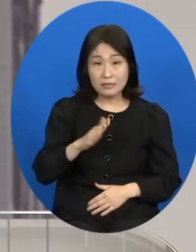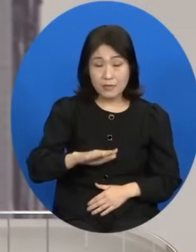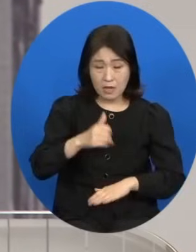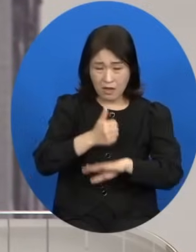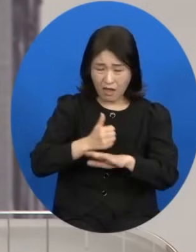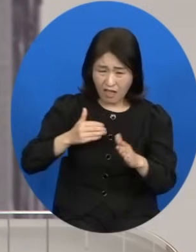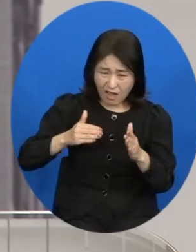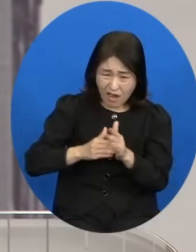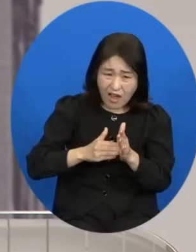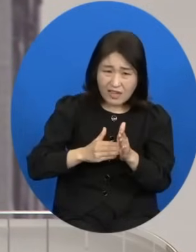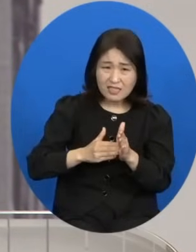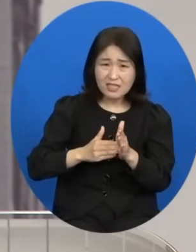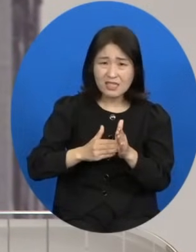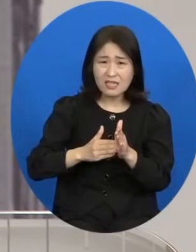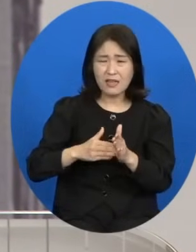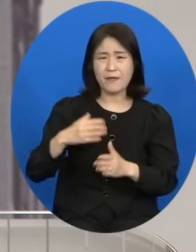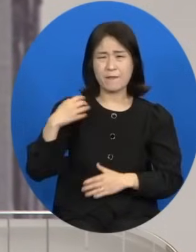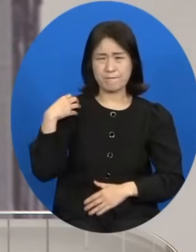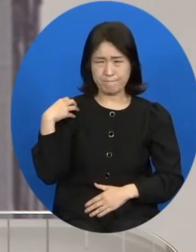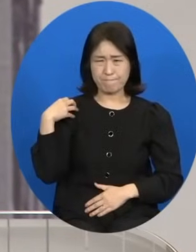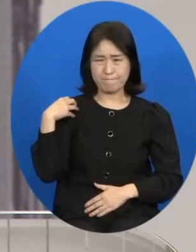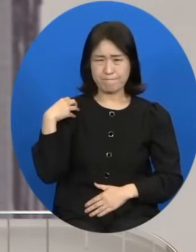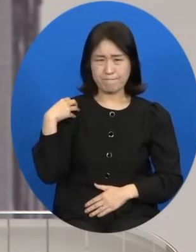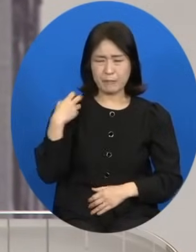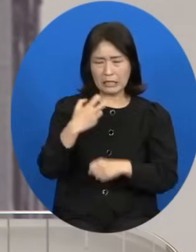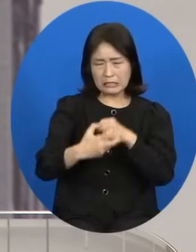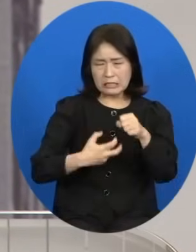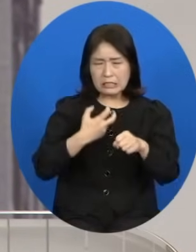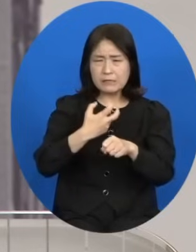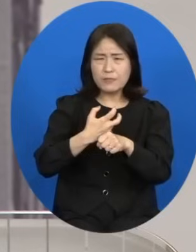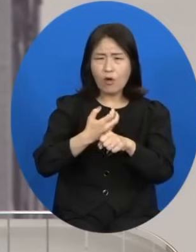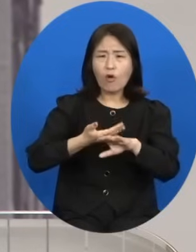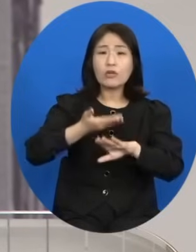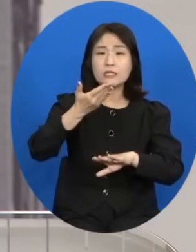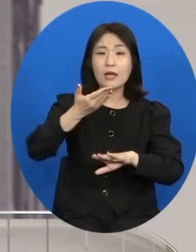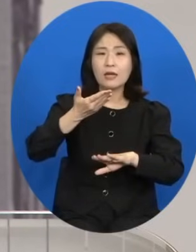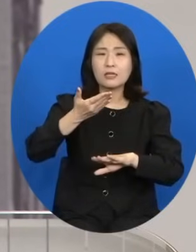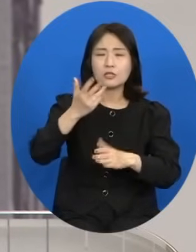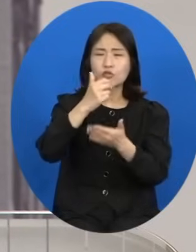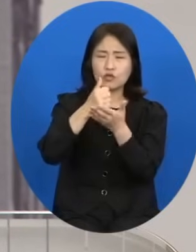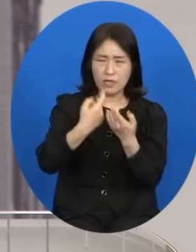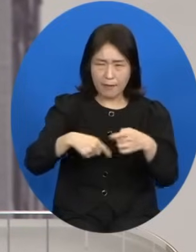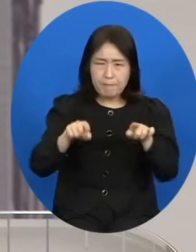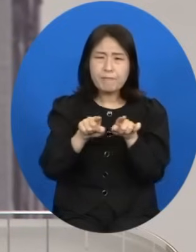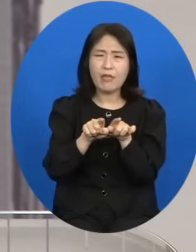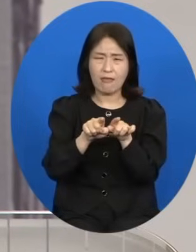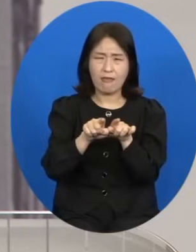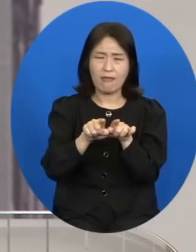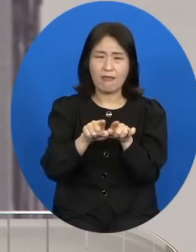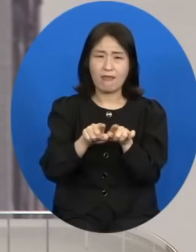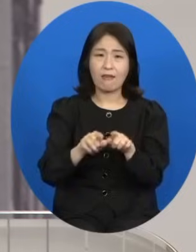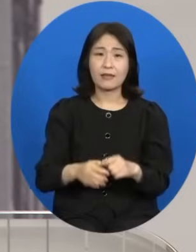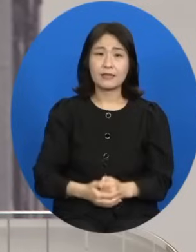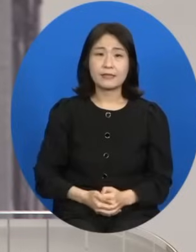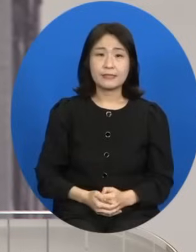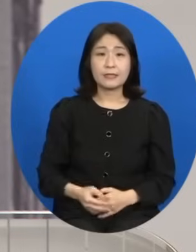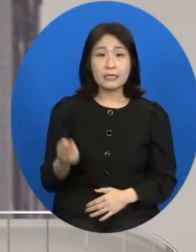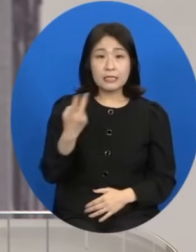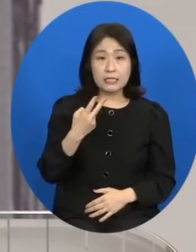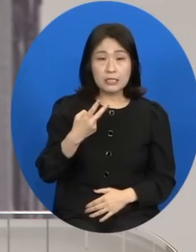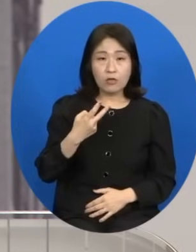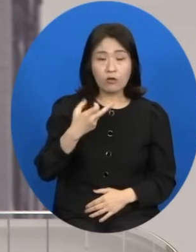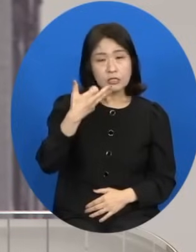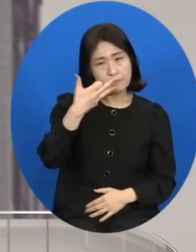끝까지지고 70년 이상을 주님과 함께 걸어갑니다 어 2018년입니다 일본